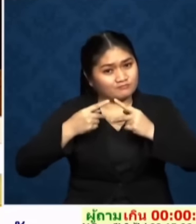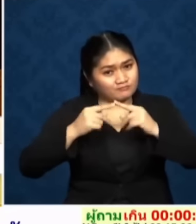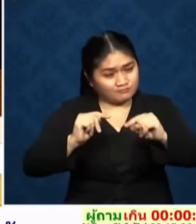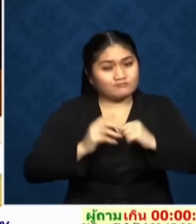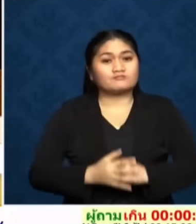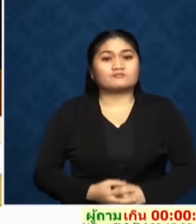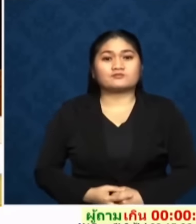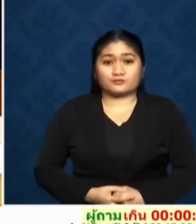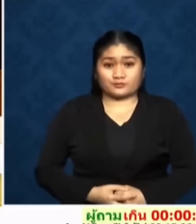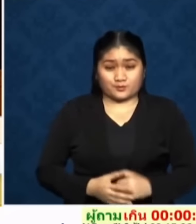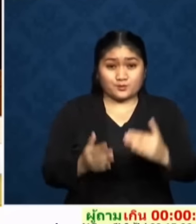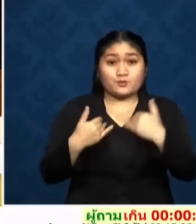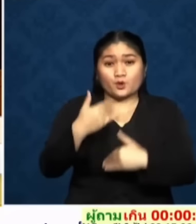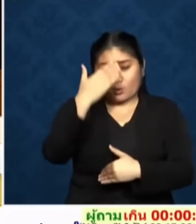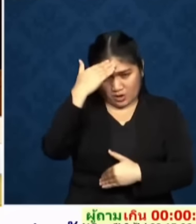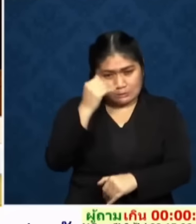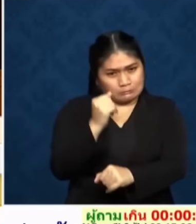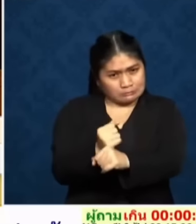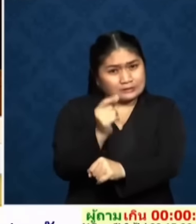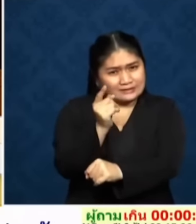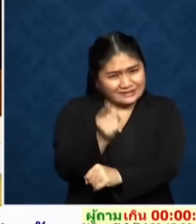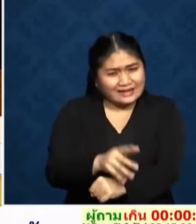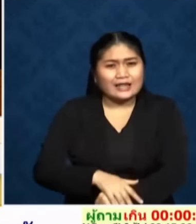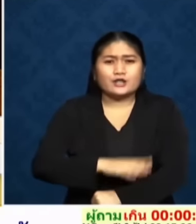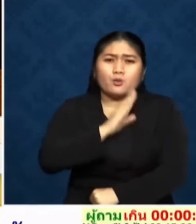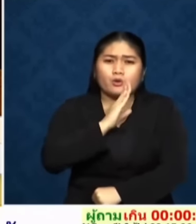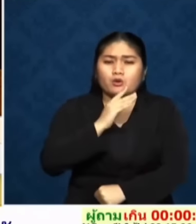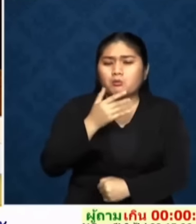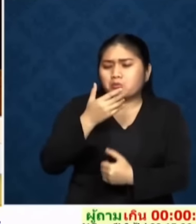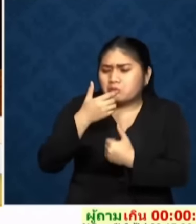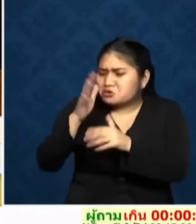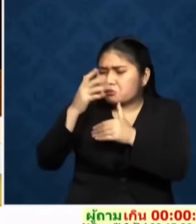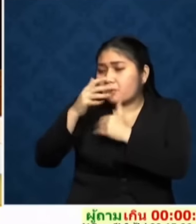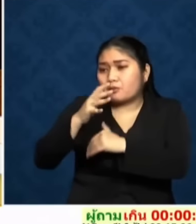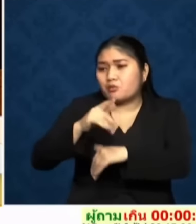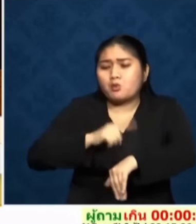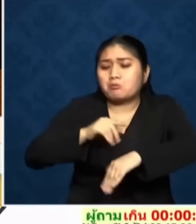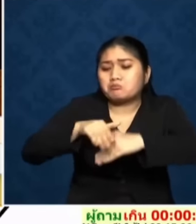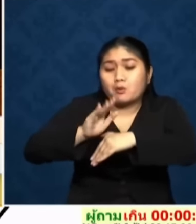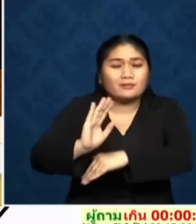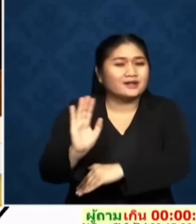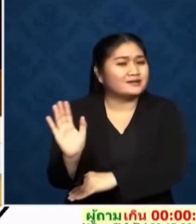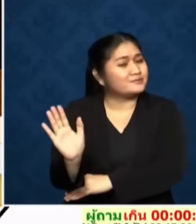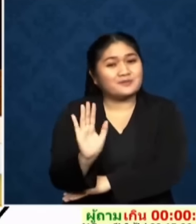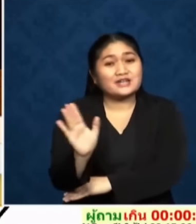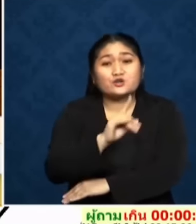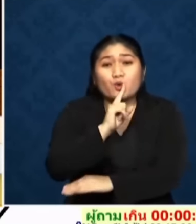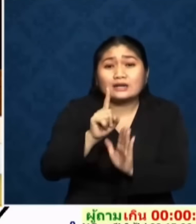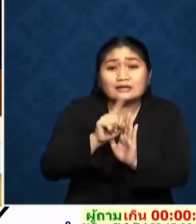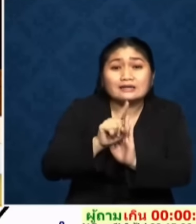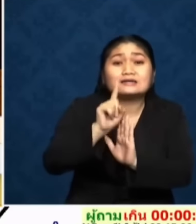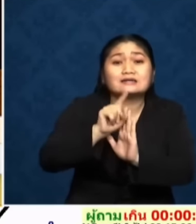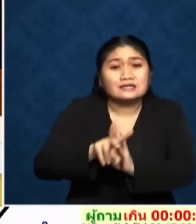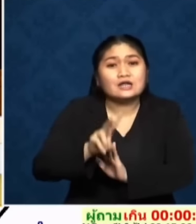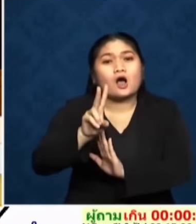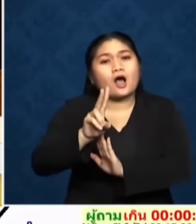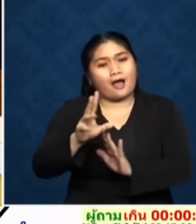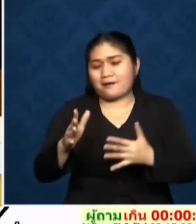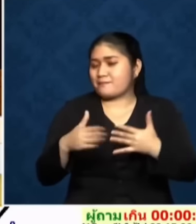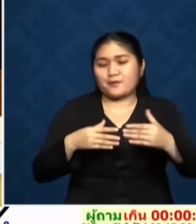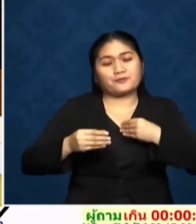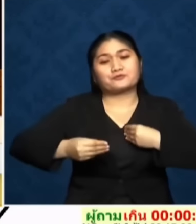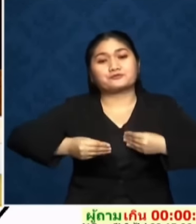เพราะว่าเราปฏิบัติกันอย่างนี้ก็ไม่ได้หมายความว่าต้องปล่อยละเลยเกินเวลาไปแล้วมาถ้า1นาที2นาทีก็เราขอกัน